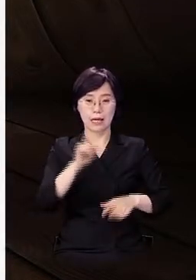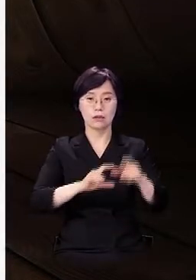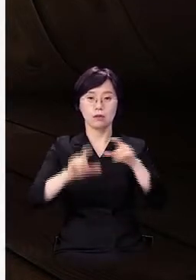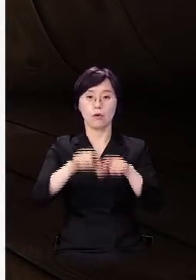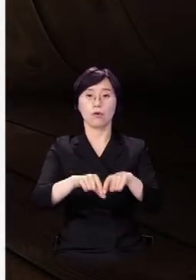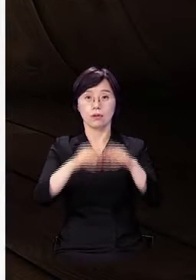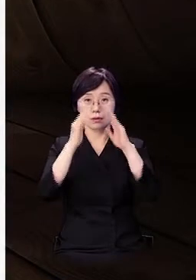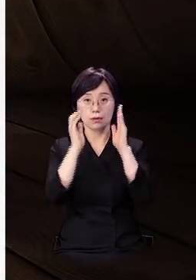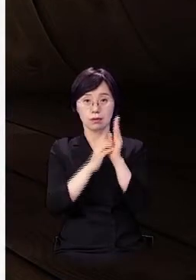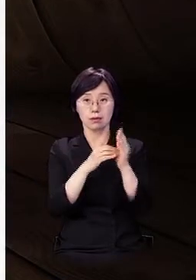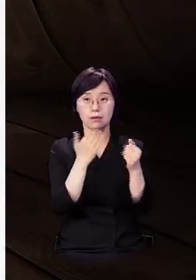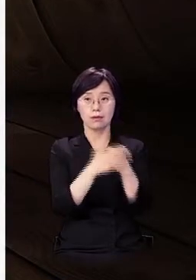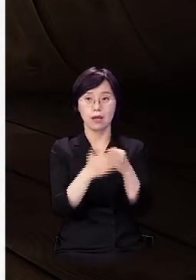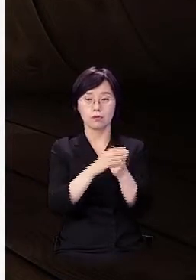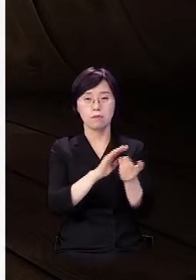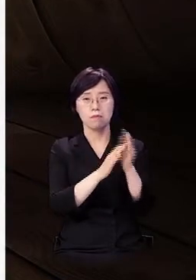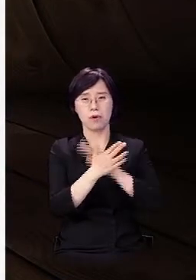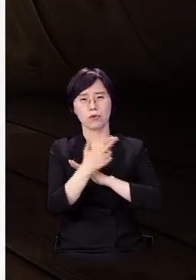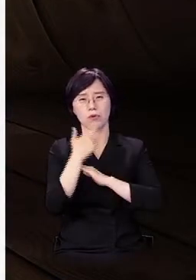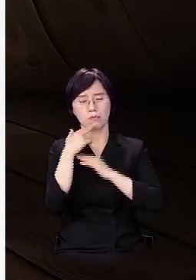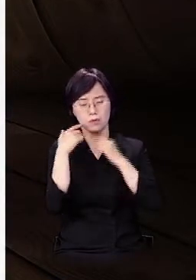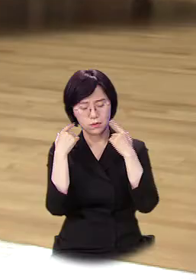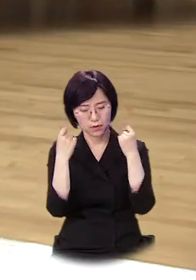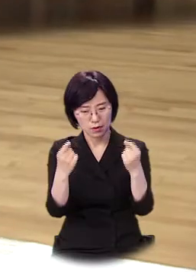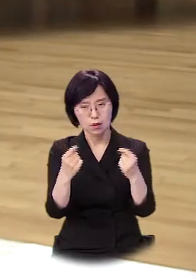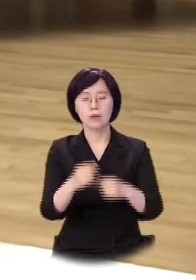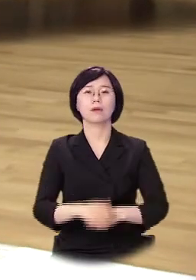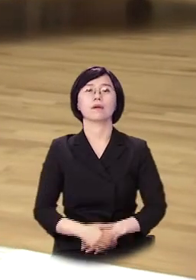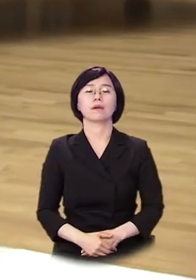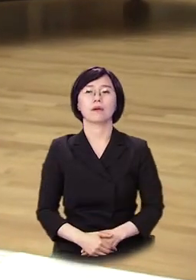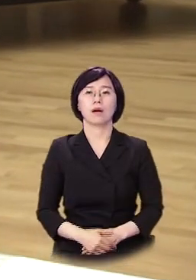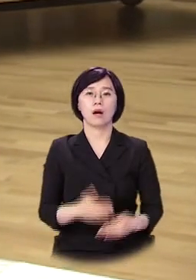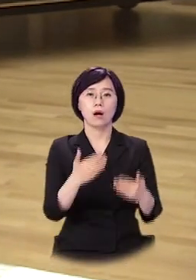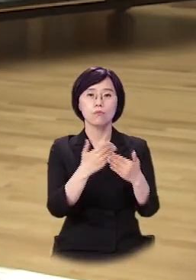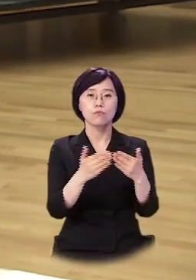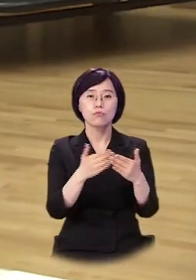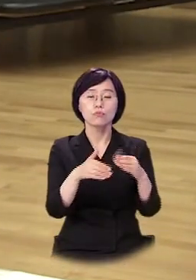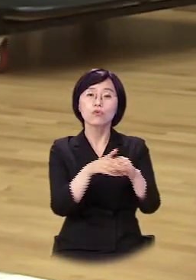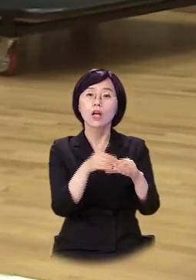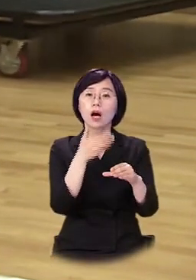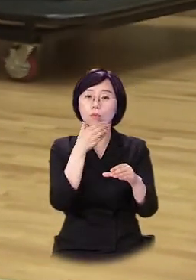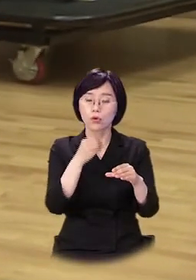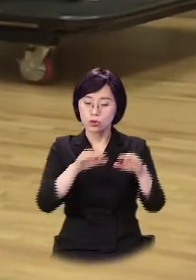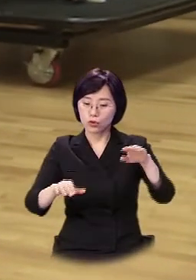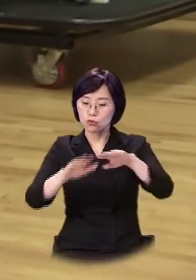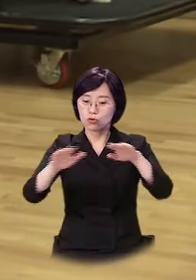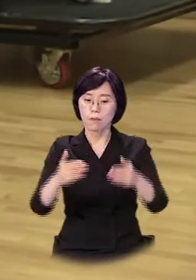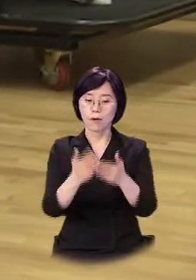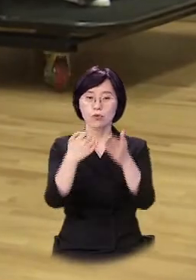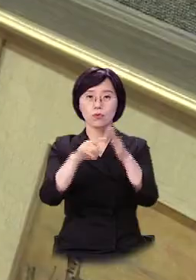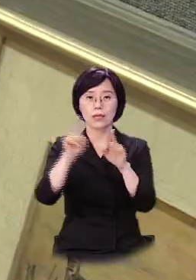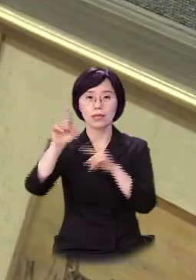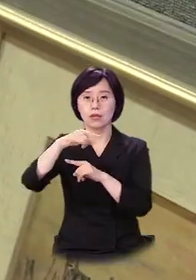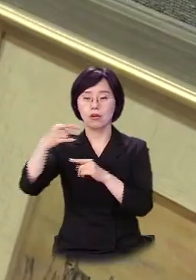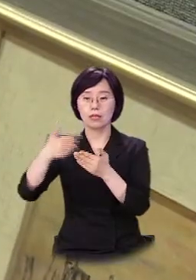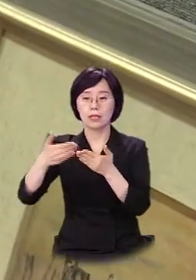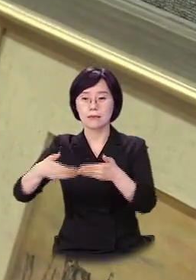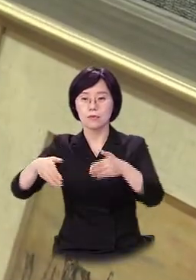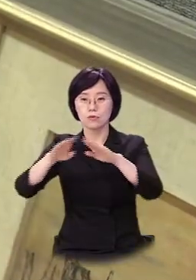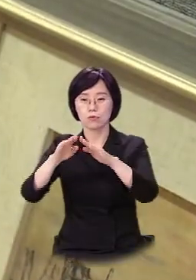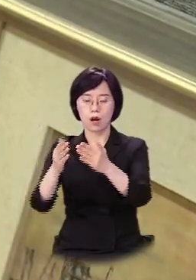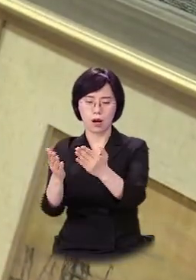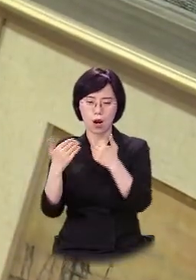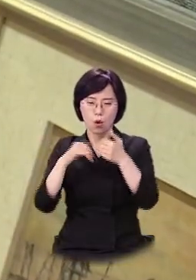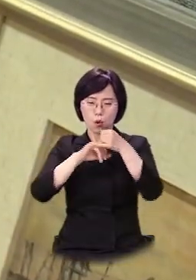늘었지만 대구는 변동이 거의 없었습니다 문화 복지와 균형발전 차원에서 도 이건희 미술관 유치가 절실한